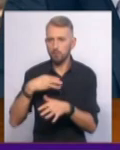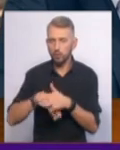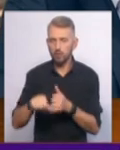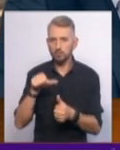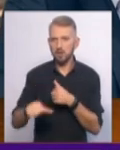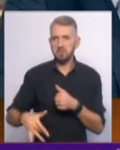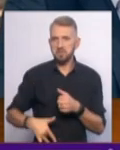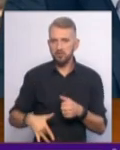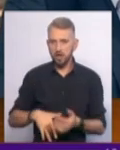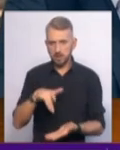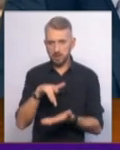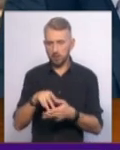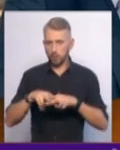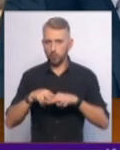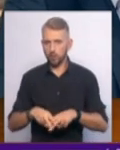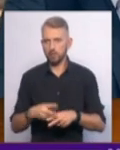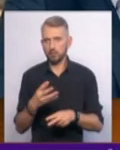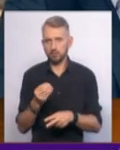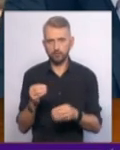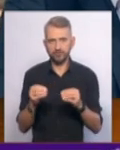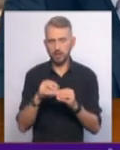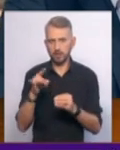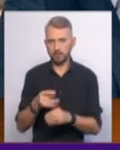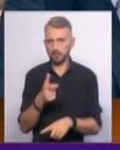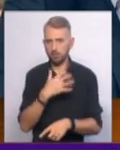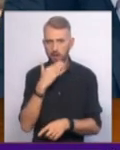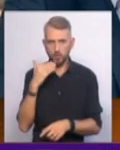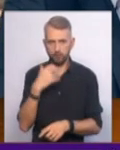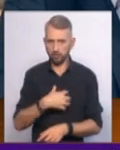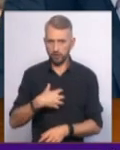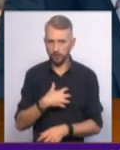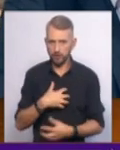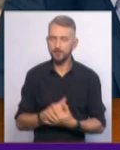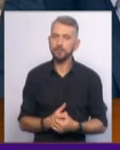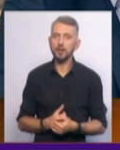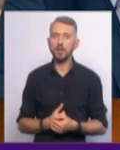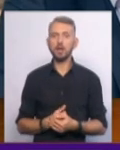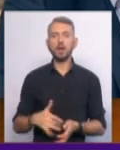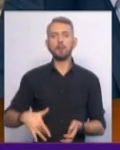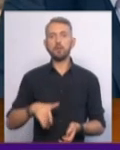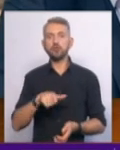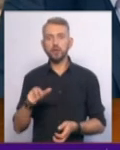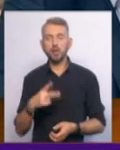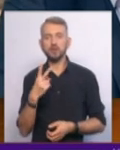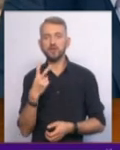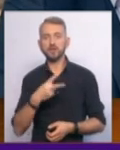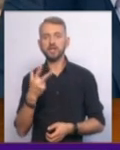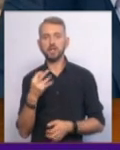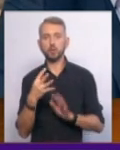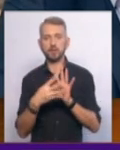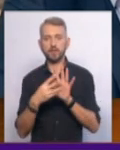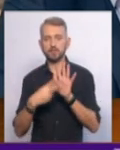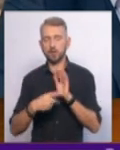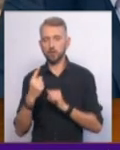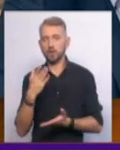як для центру столиці, це іще в десятки разів набагато важливіше. Ще раз нагадаю, печеряни, будь ласка,